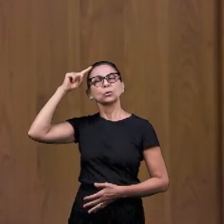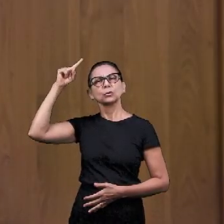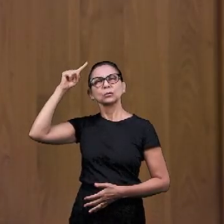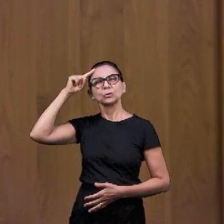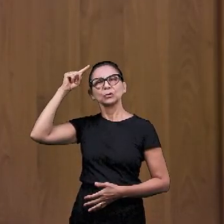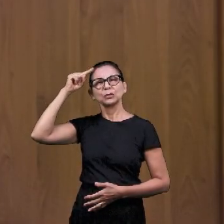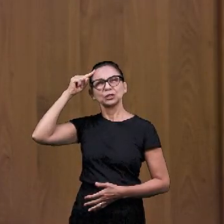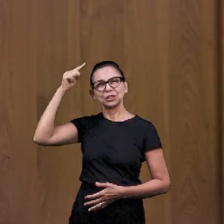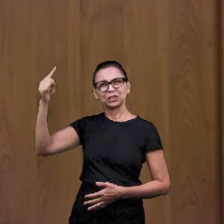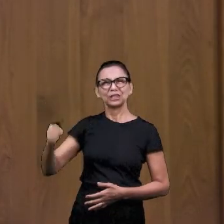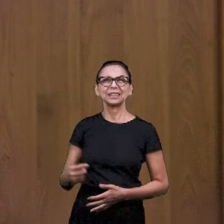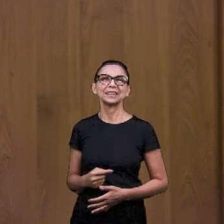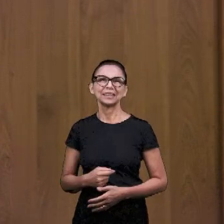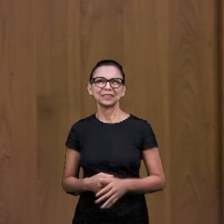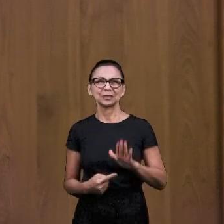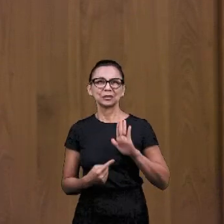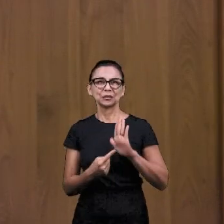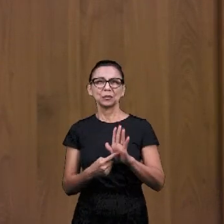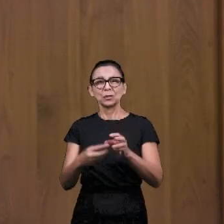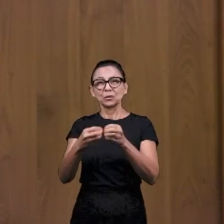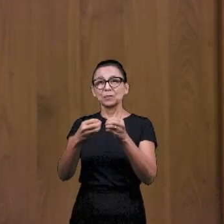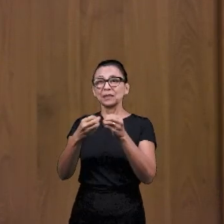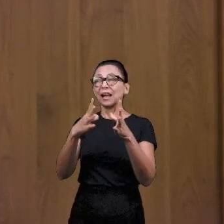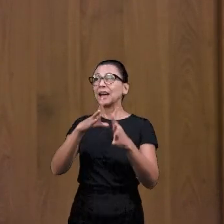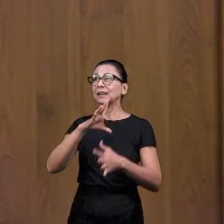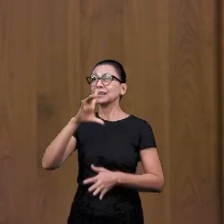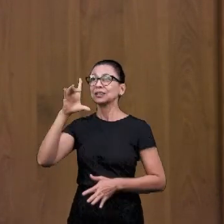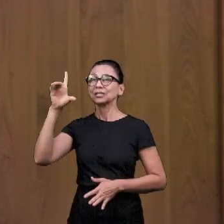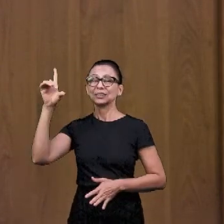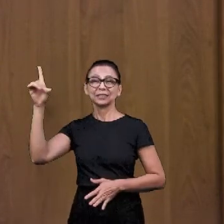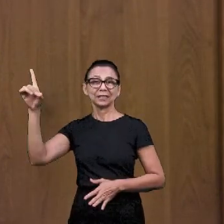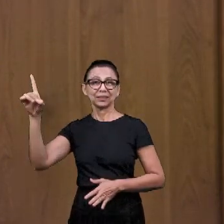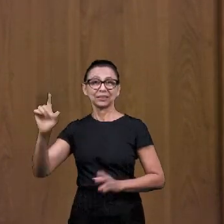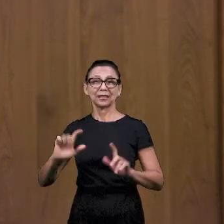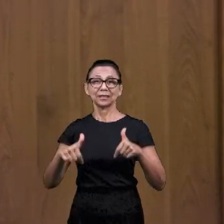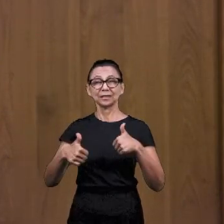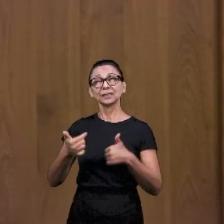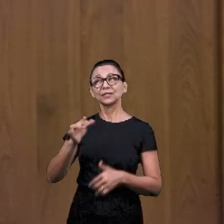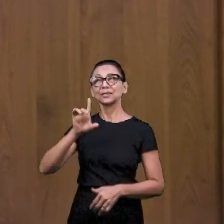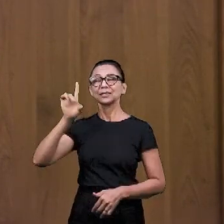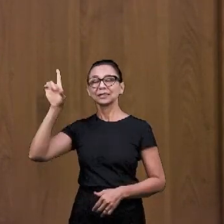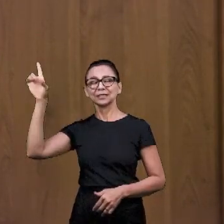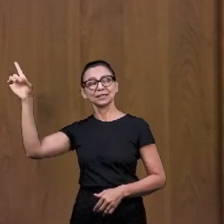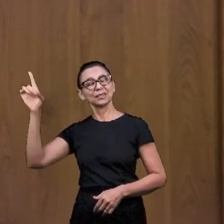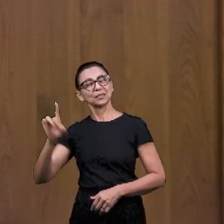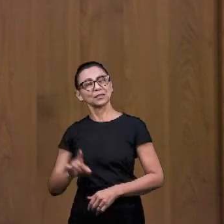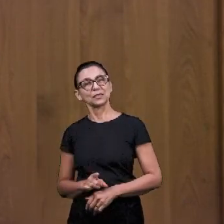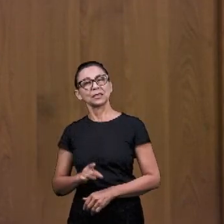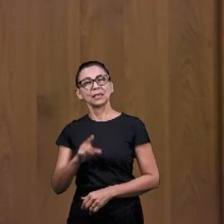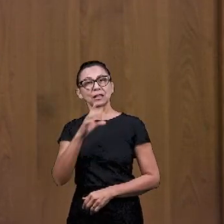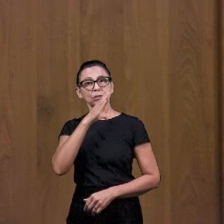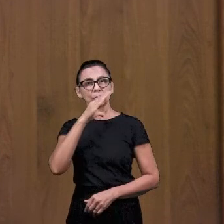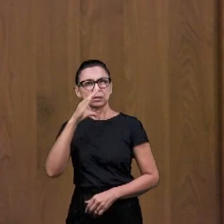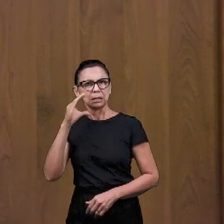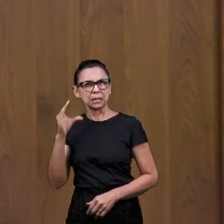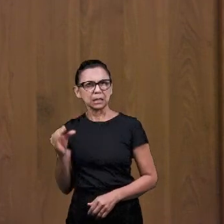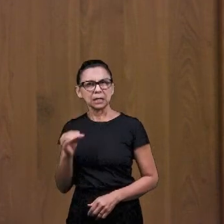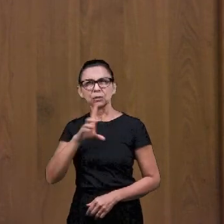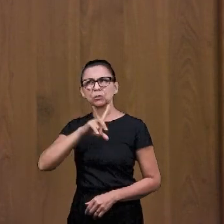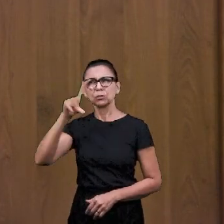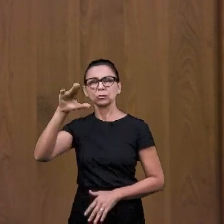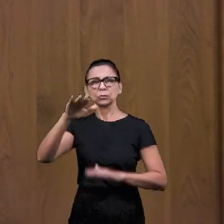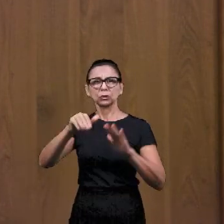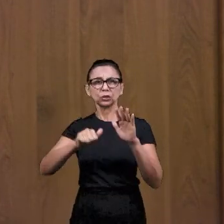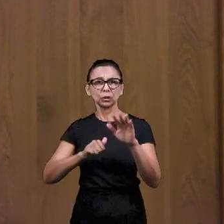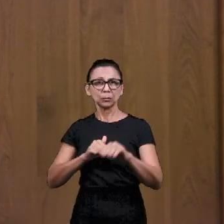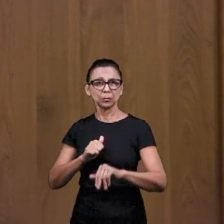enfants intermédiaires, vous et adolescents, vous avez été choisis pour être utilisés par Dieu, être remplis du